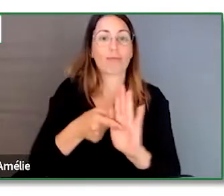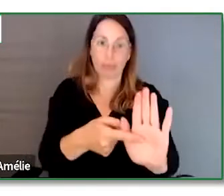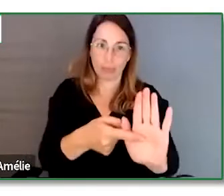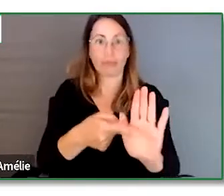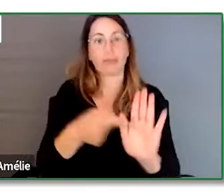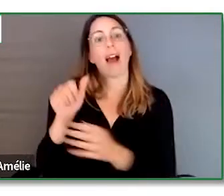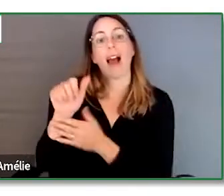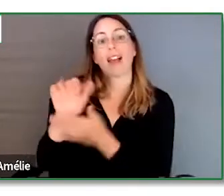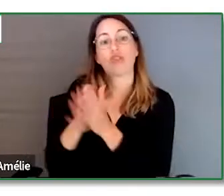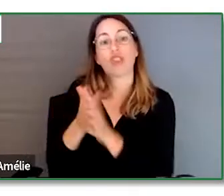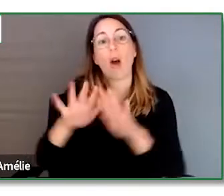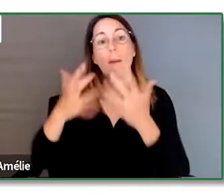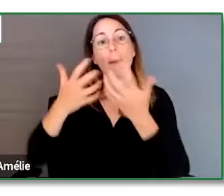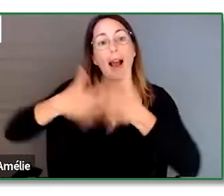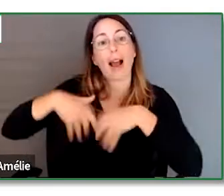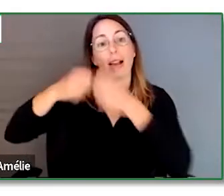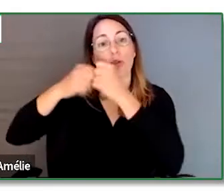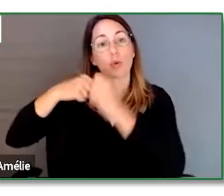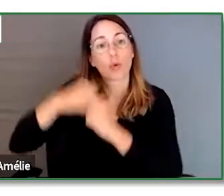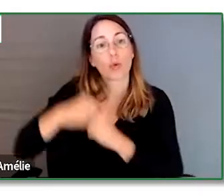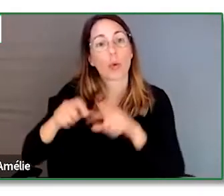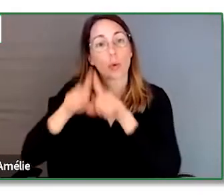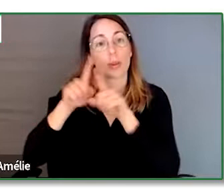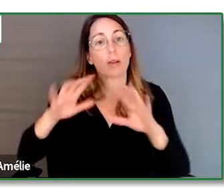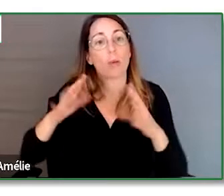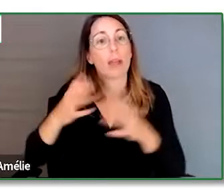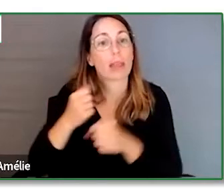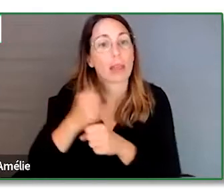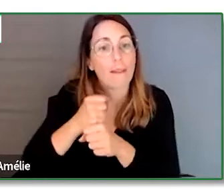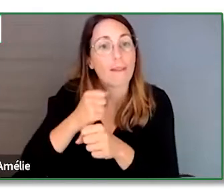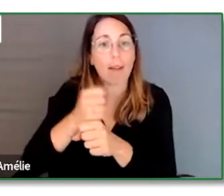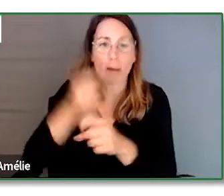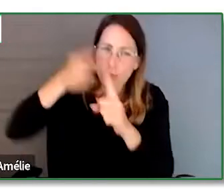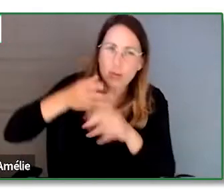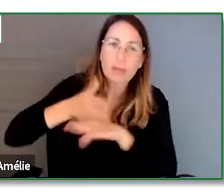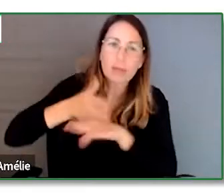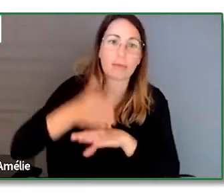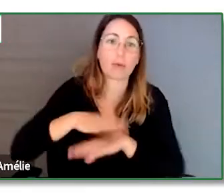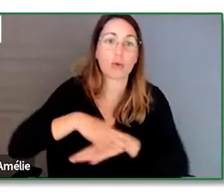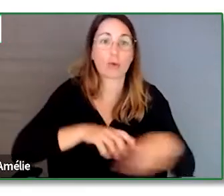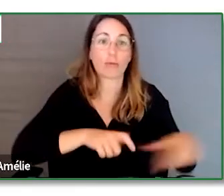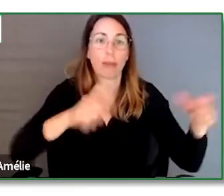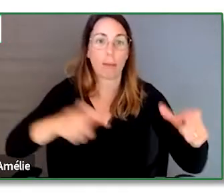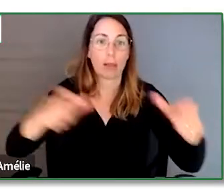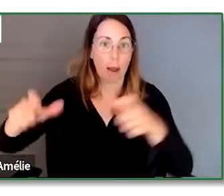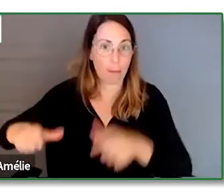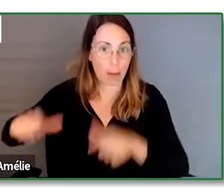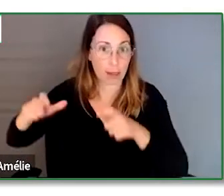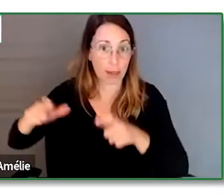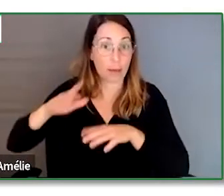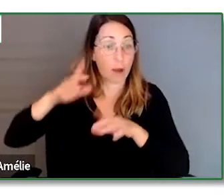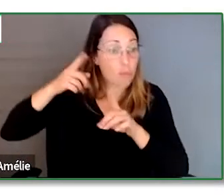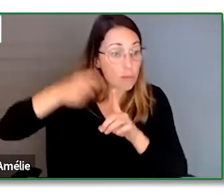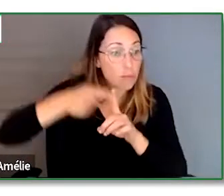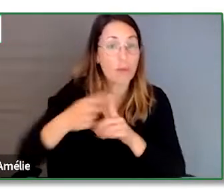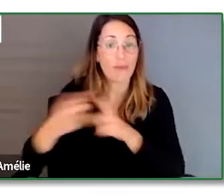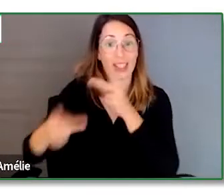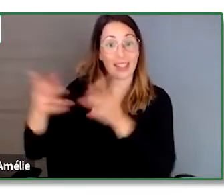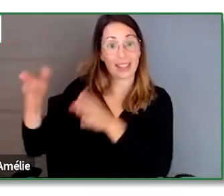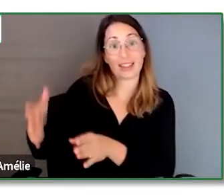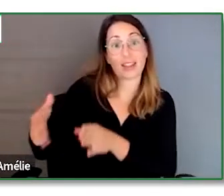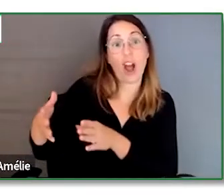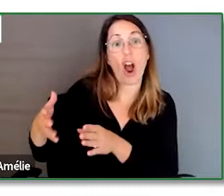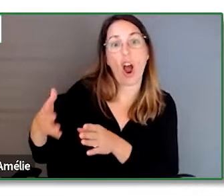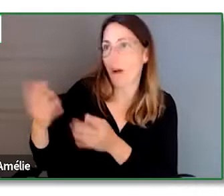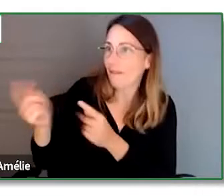fait en termes d'accessibilité dans nos infrastructures pour l'expérience du visiteur. J'ai plusieurs collègues qui sont ici